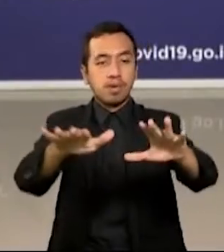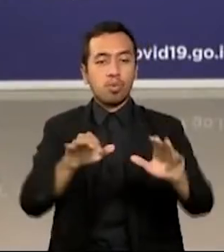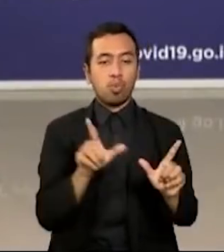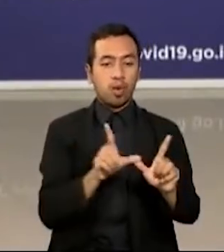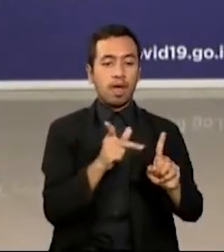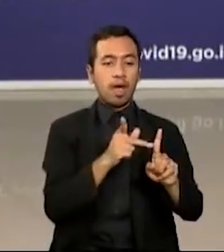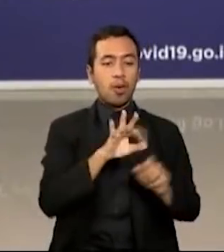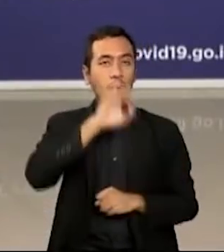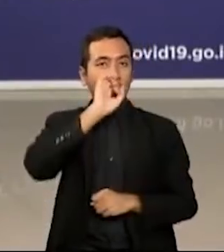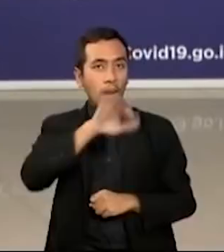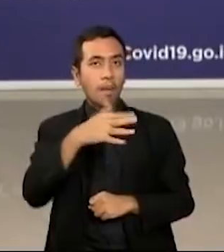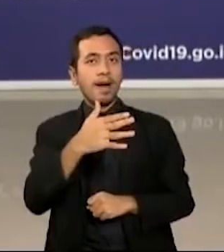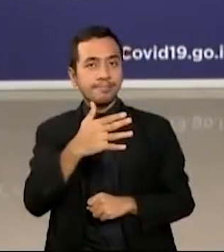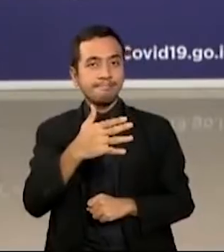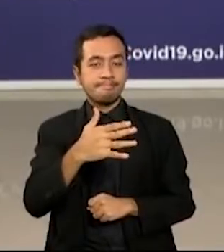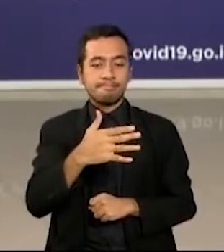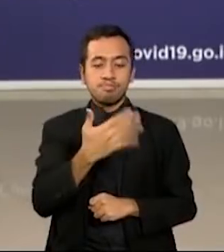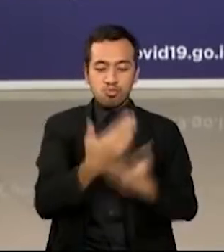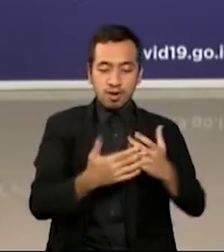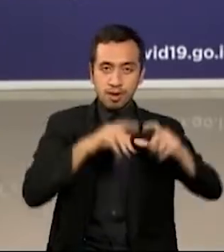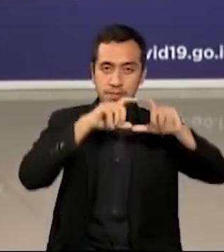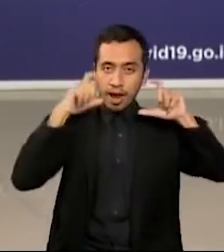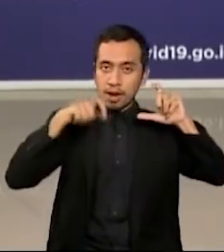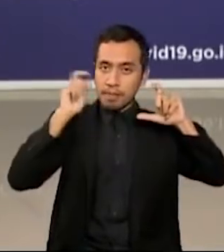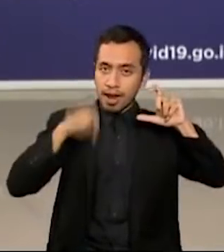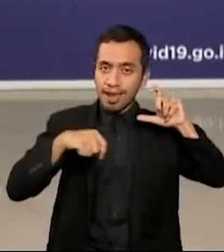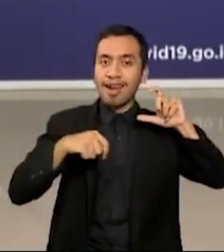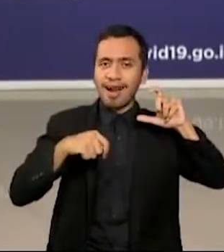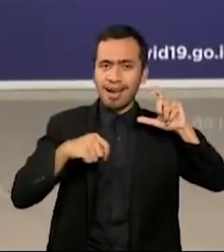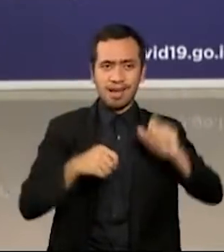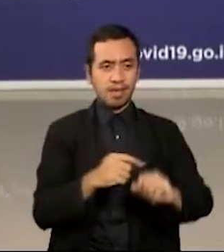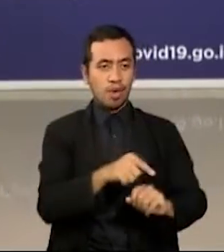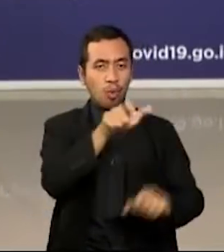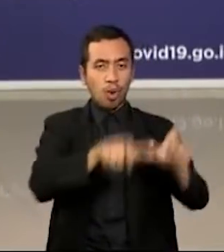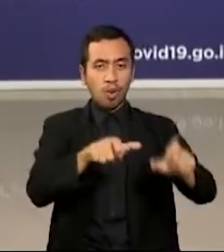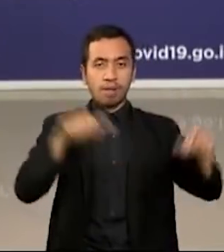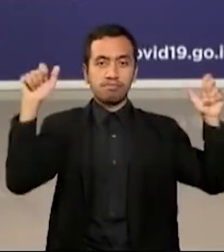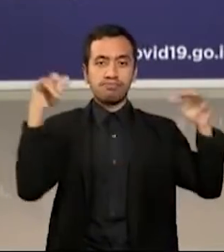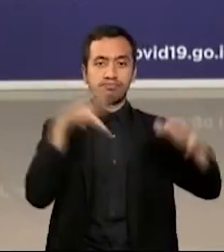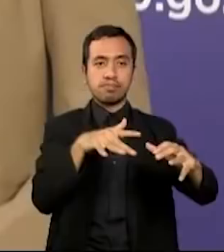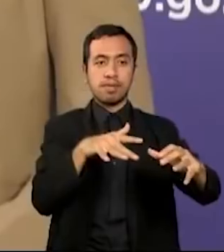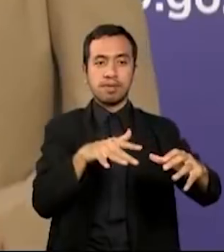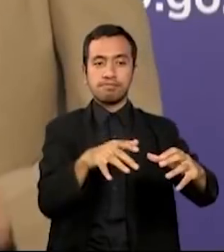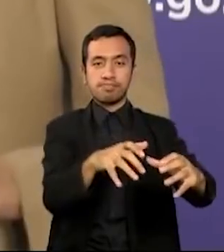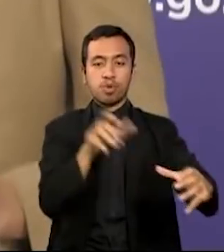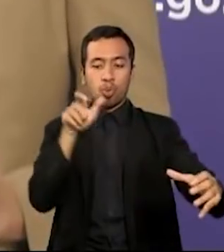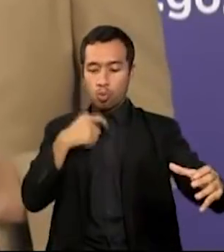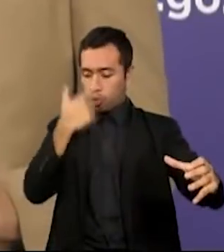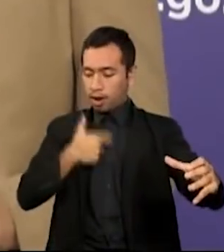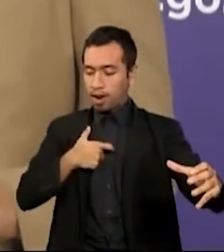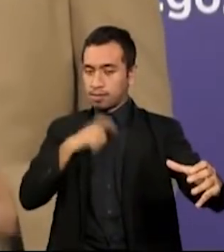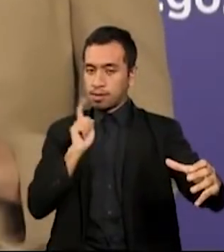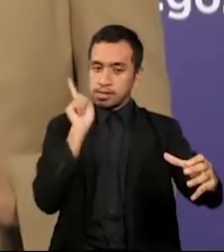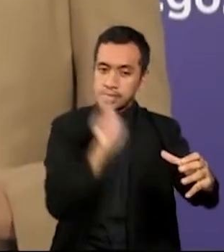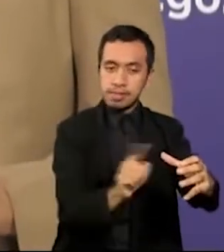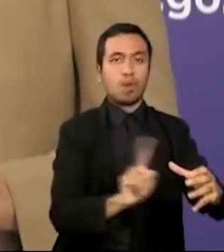semua orang, meskipun menggunakan masker, tetap harus menghindari kerumunan dan tempat ramai. Menjaga jarak